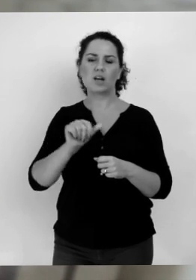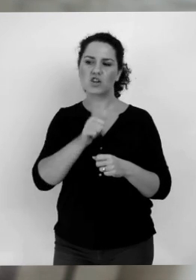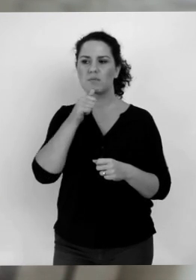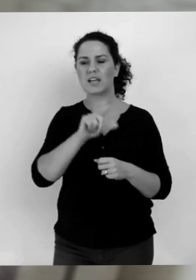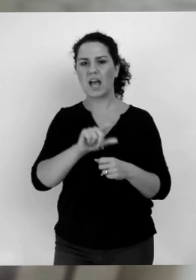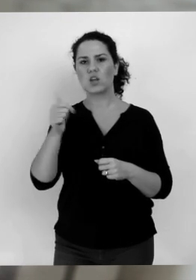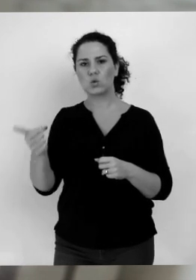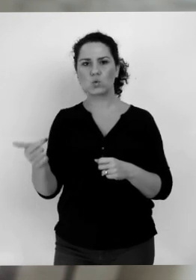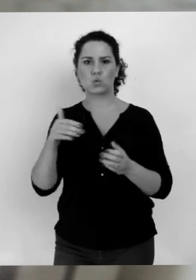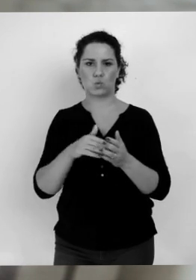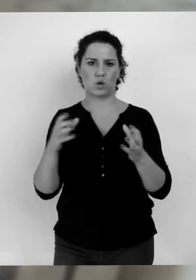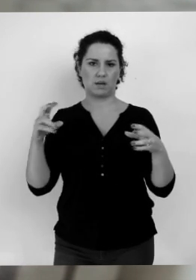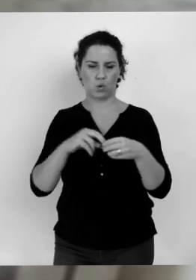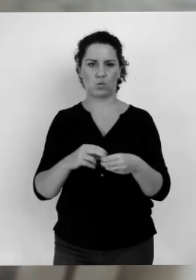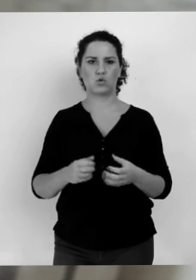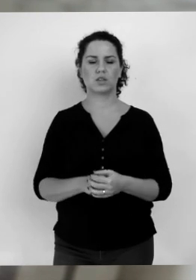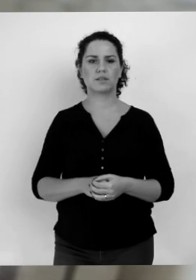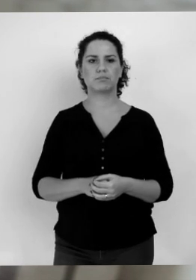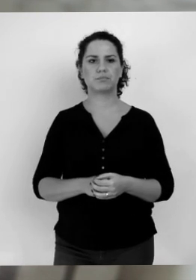i gluhi jedno i drugo.